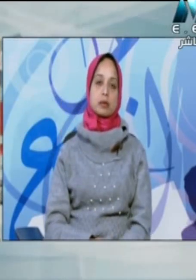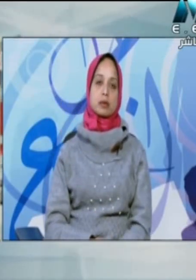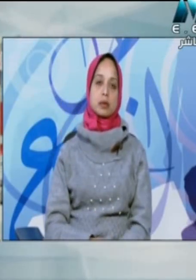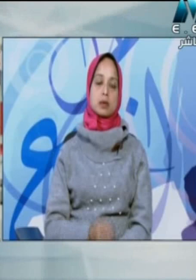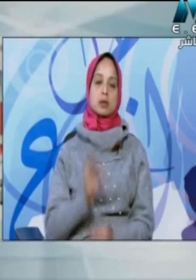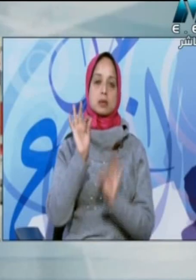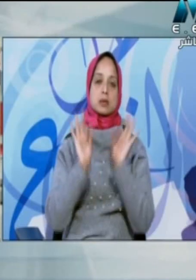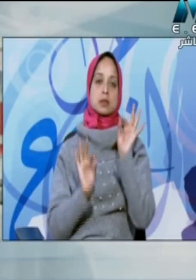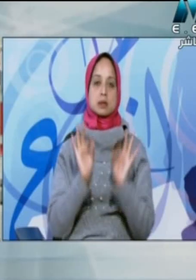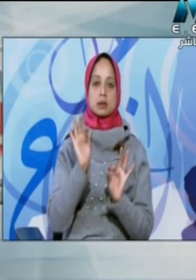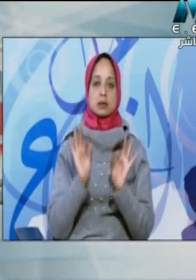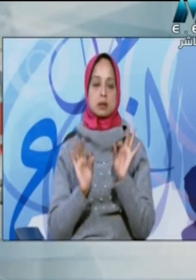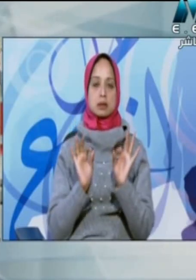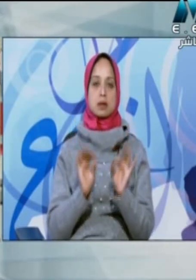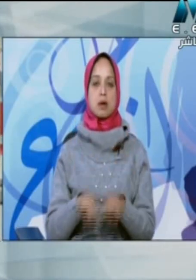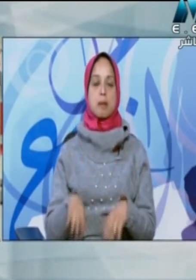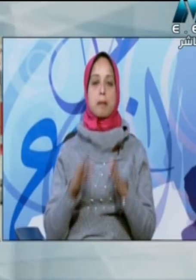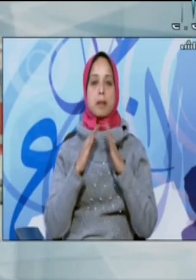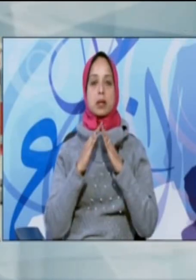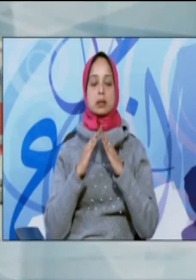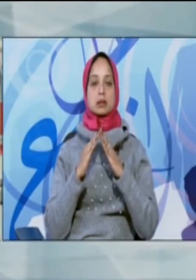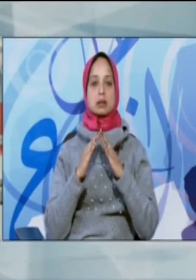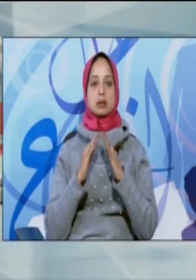وسياسة مصر